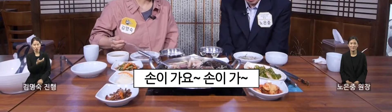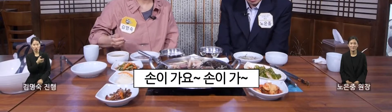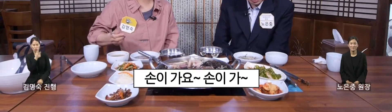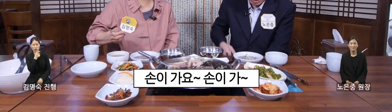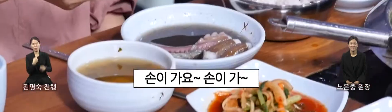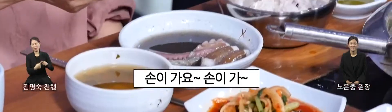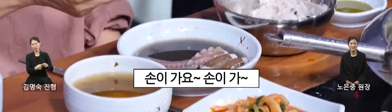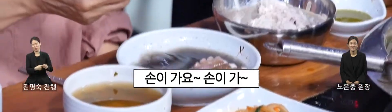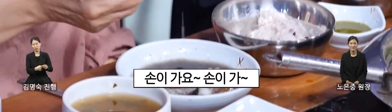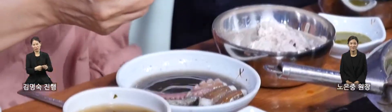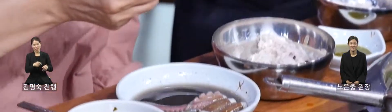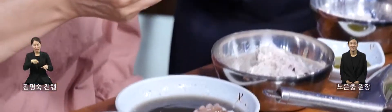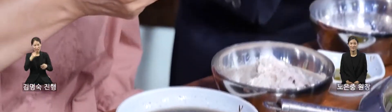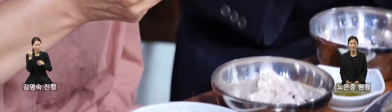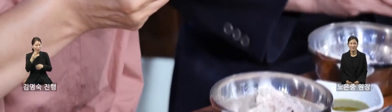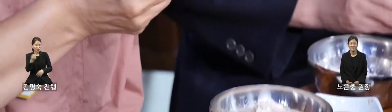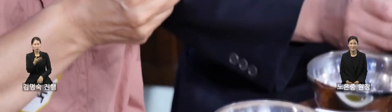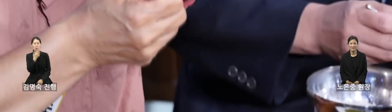자꾸 수저가 가요.